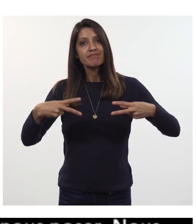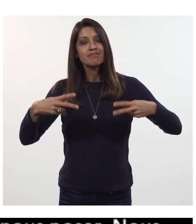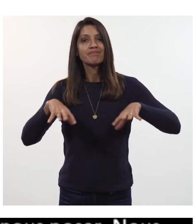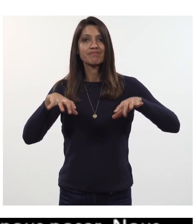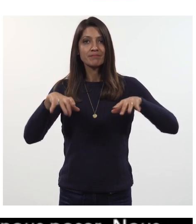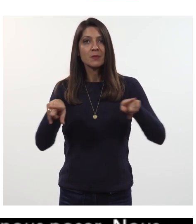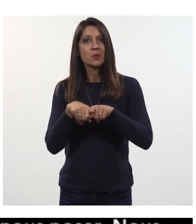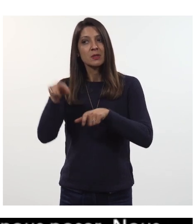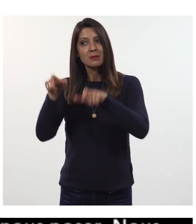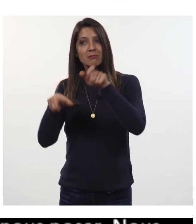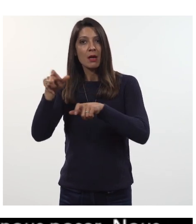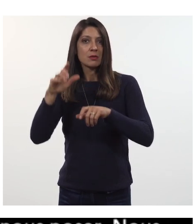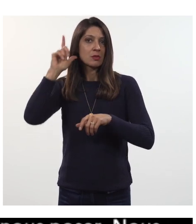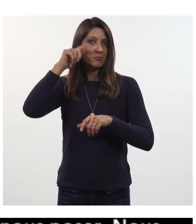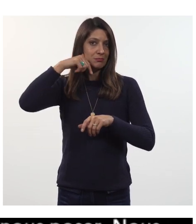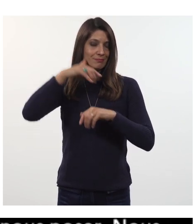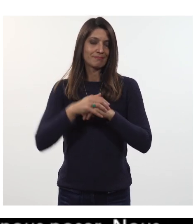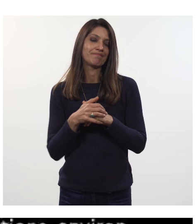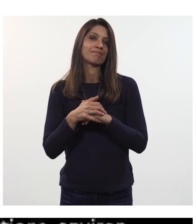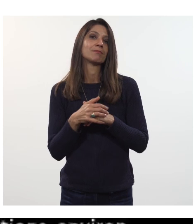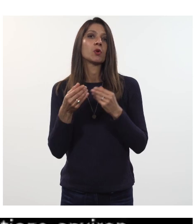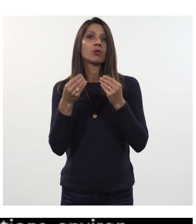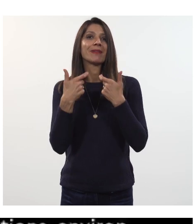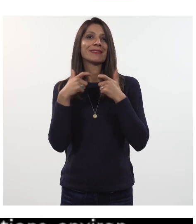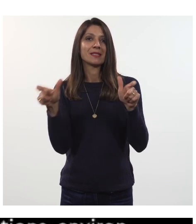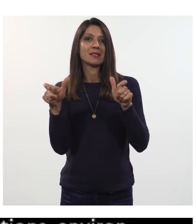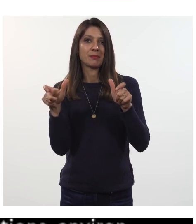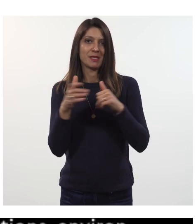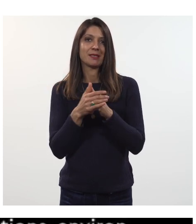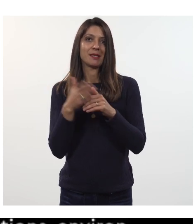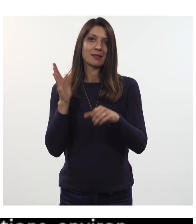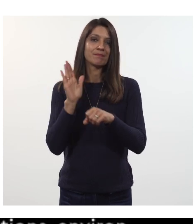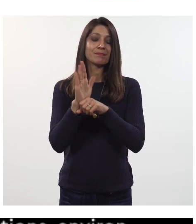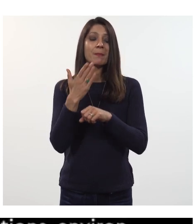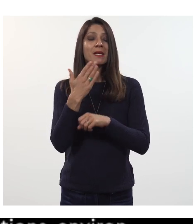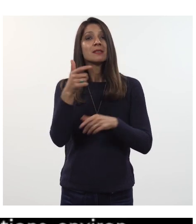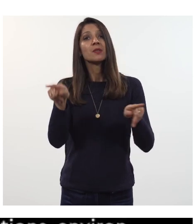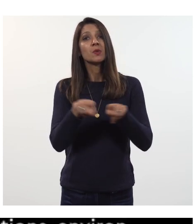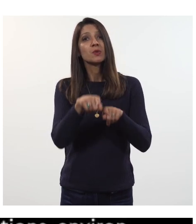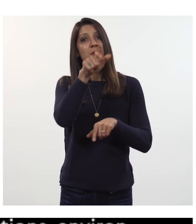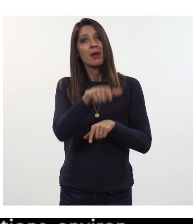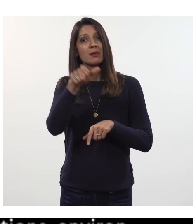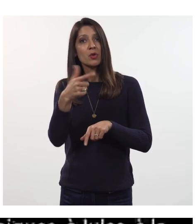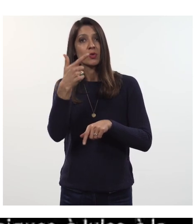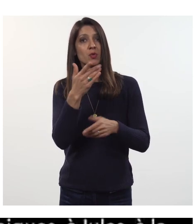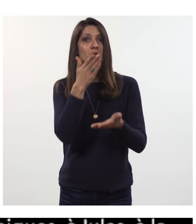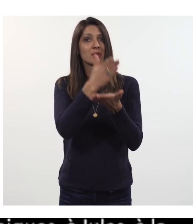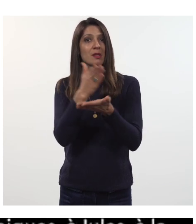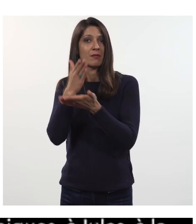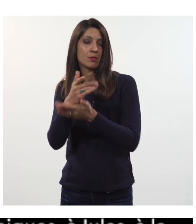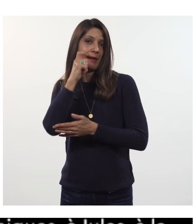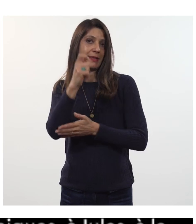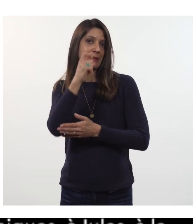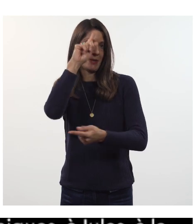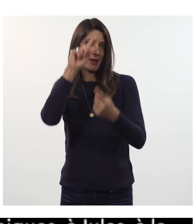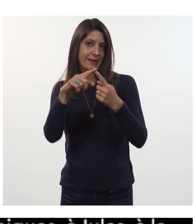l'accessibilité aussi de ce webinaire. Enfin et surtout, un immense merci à nos deux intervenants qui sont experts du sujet. Permettez-moi de vous présenter